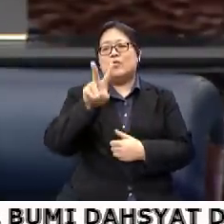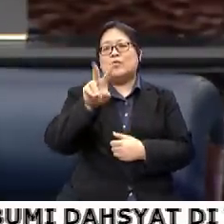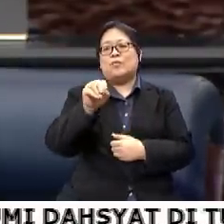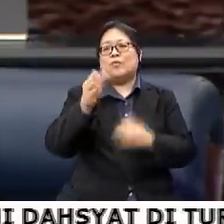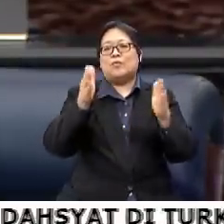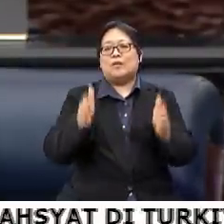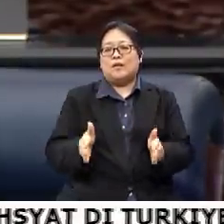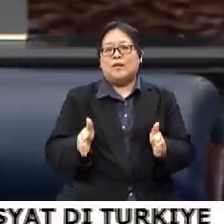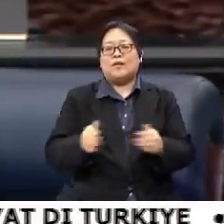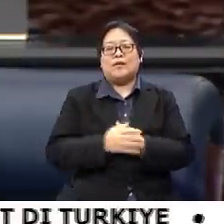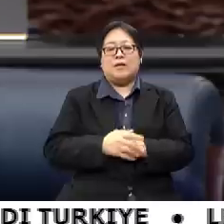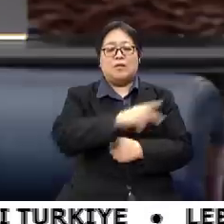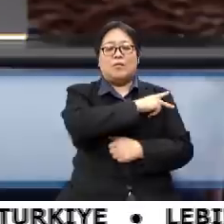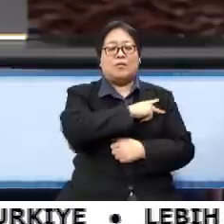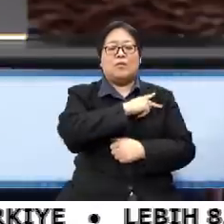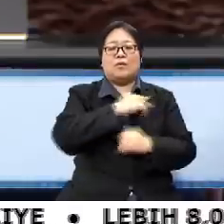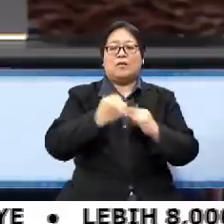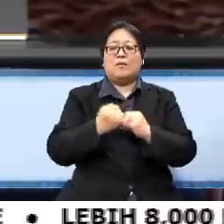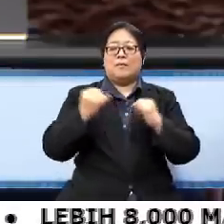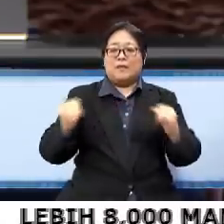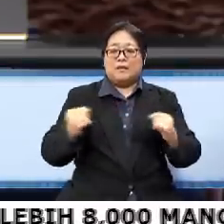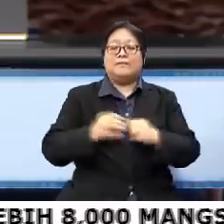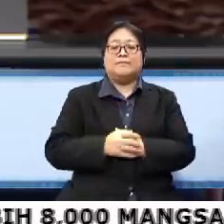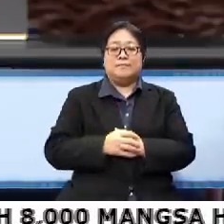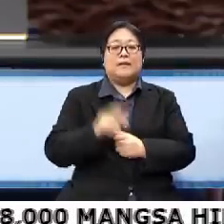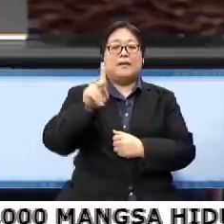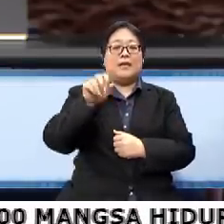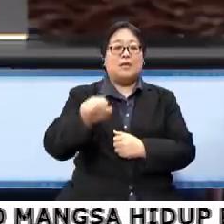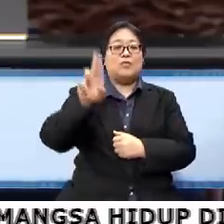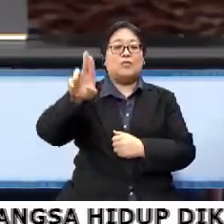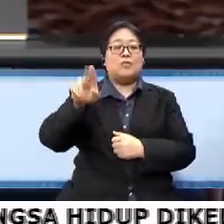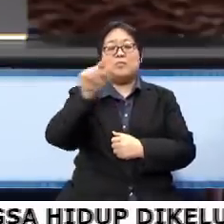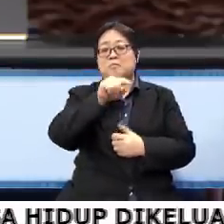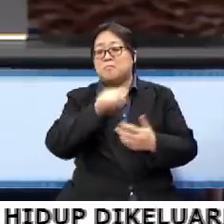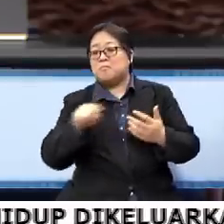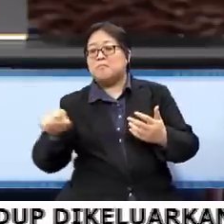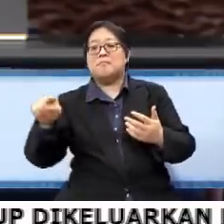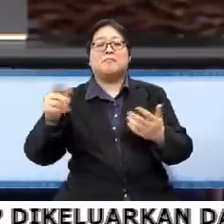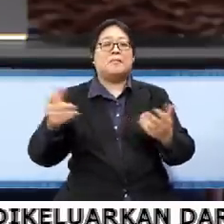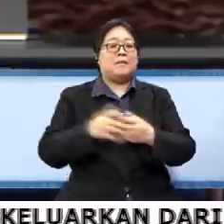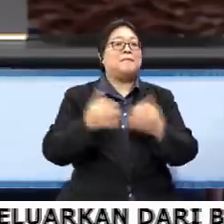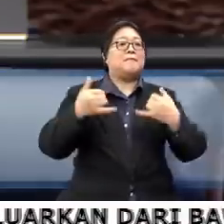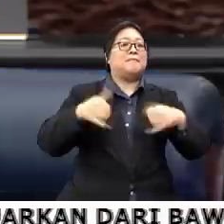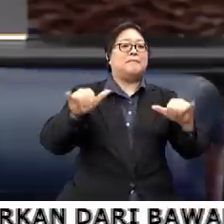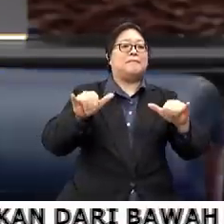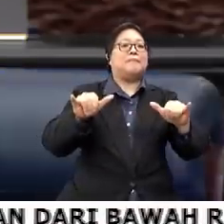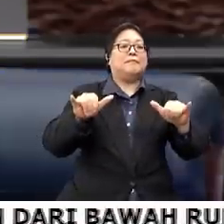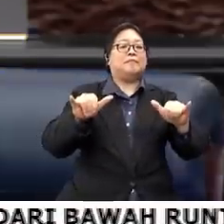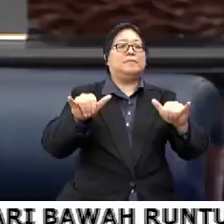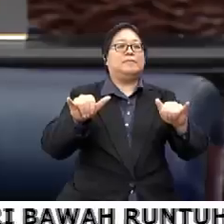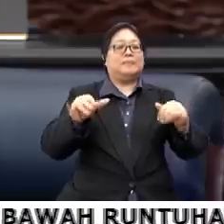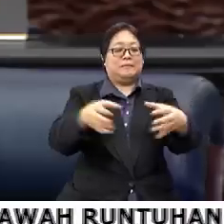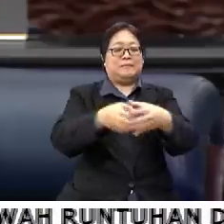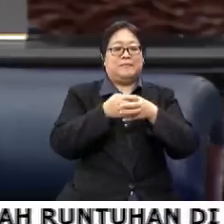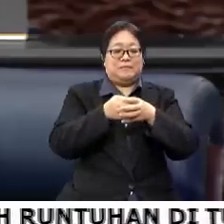orang ketua-ketua jabatan yang terdiri daripada KSU-KSU dan sebagainya yang masih lagi diletakkan di dalam